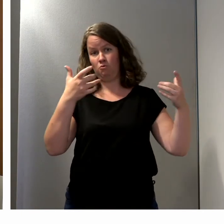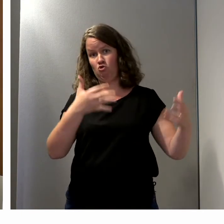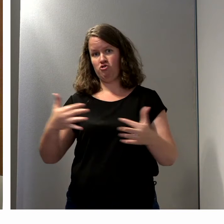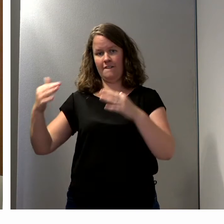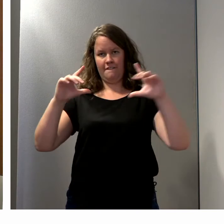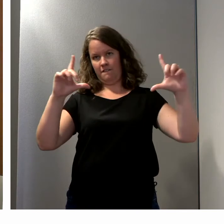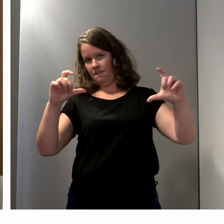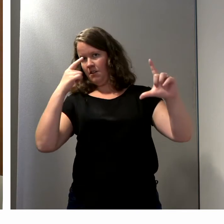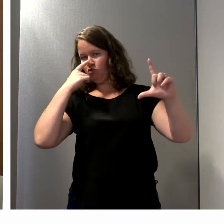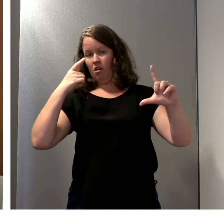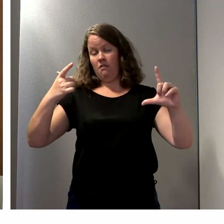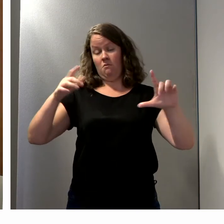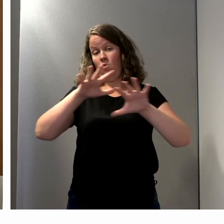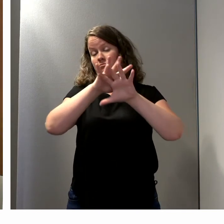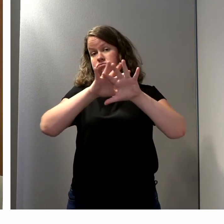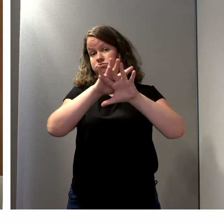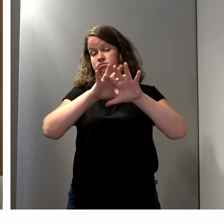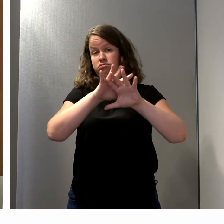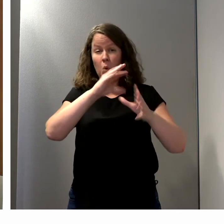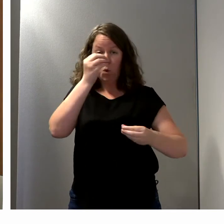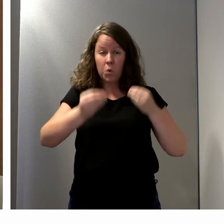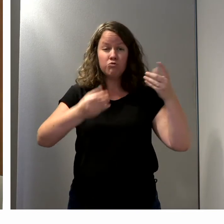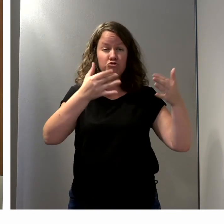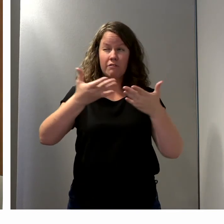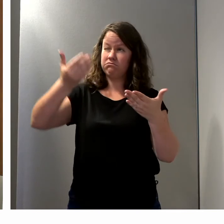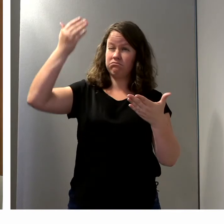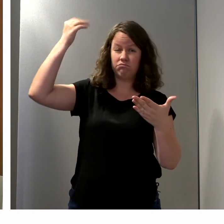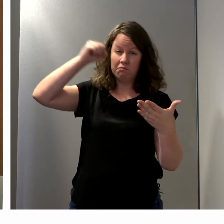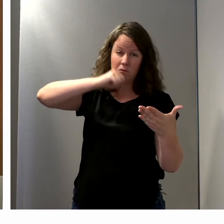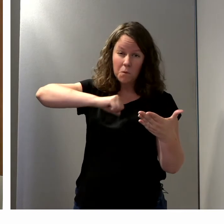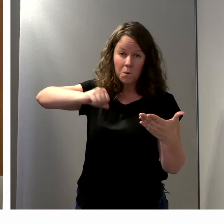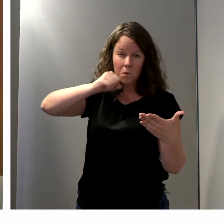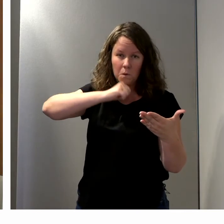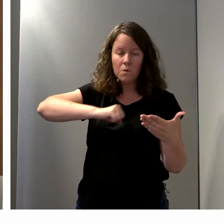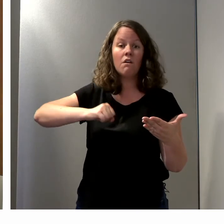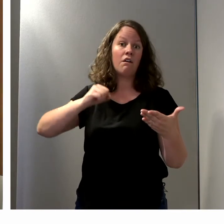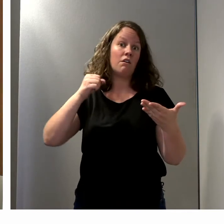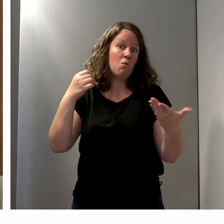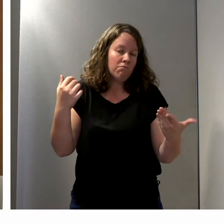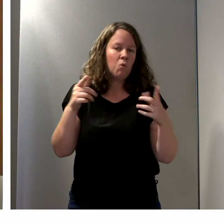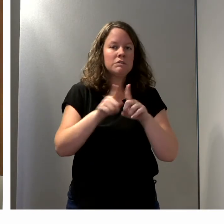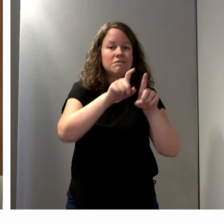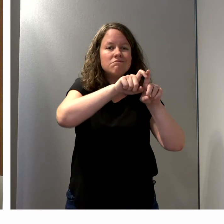sont anciennes pour certaines. Et en l'occurrence, le jeu vidéo ne fait pas partie des sujets de premier plan depuis